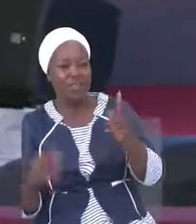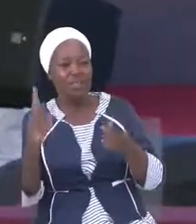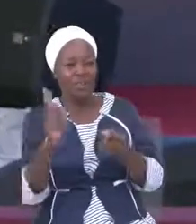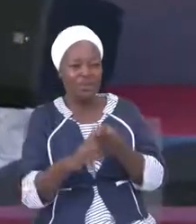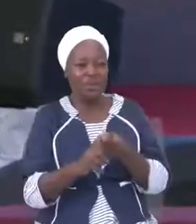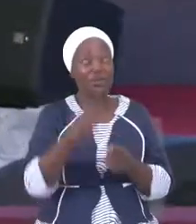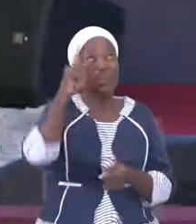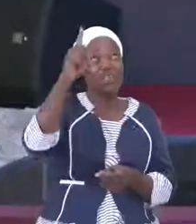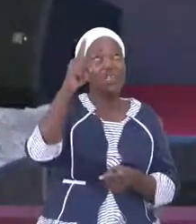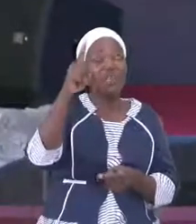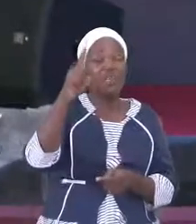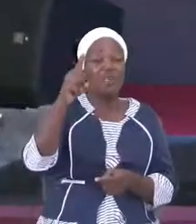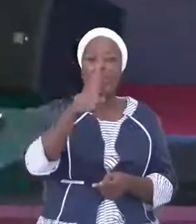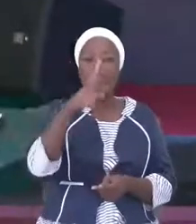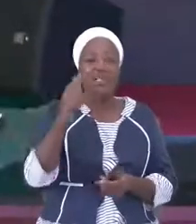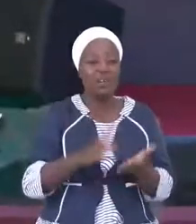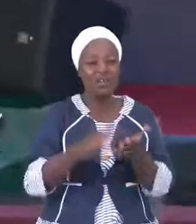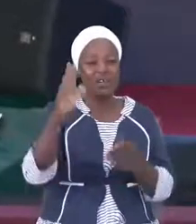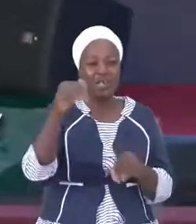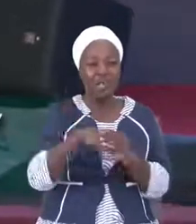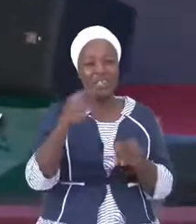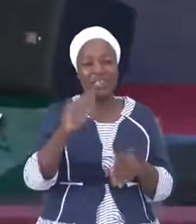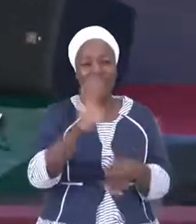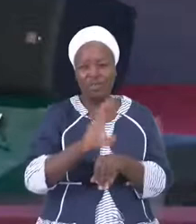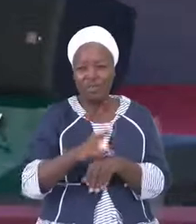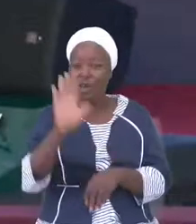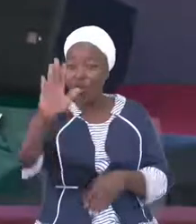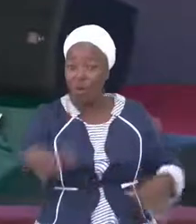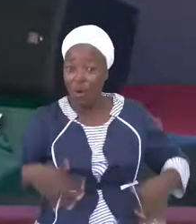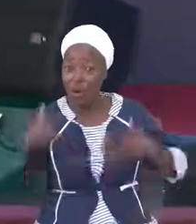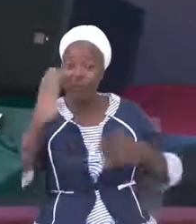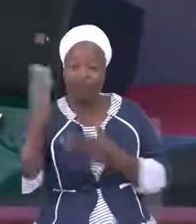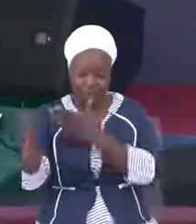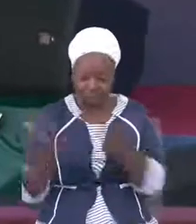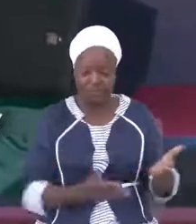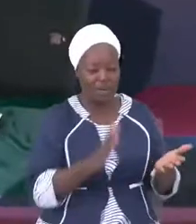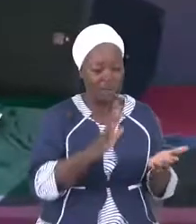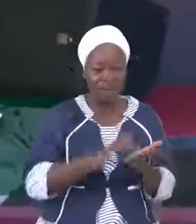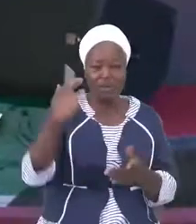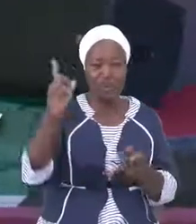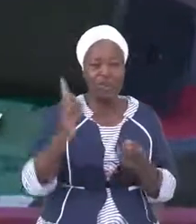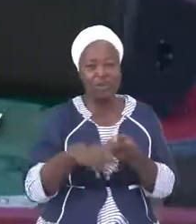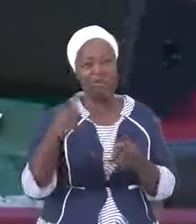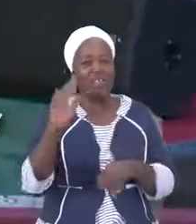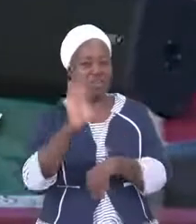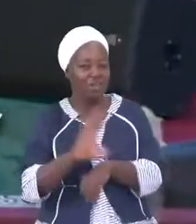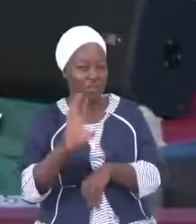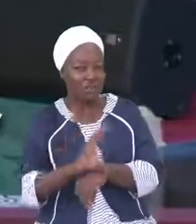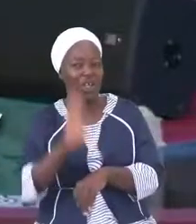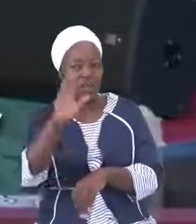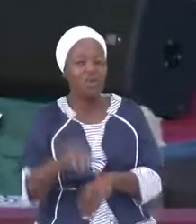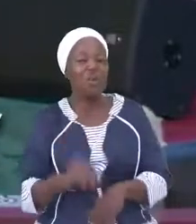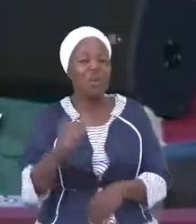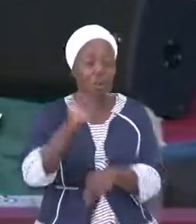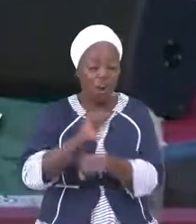l'Église. Votre vie va apporter la gloire à l'Église. Les réponses à vos prières vont